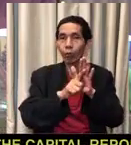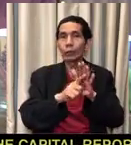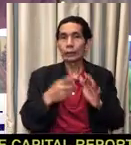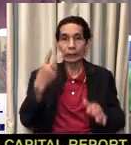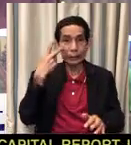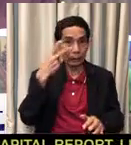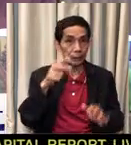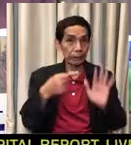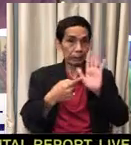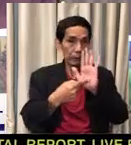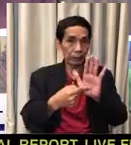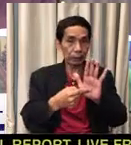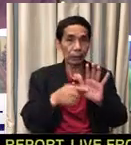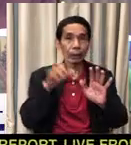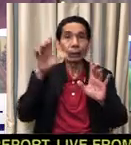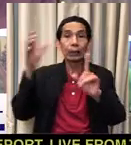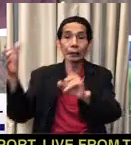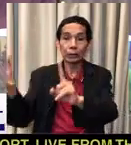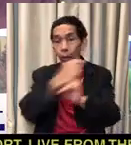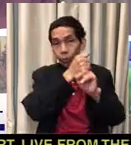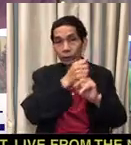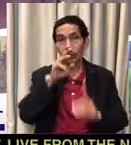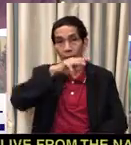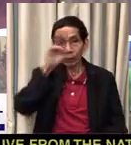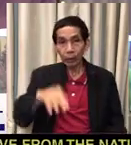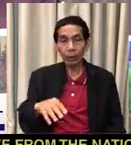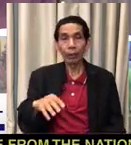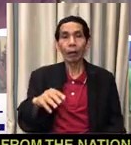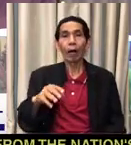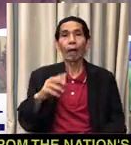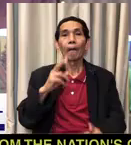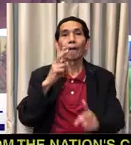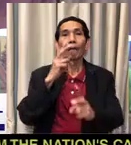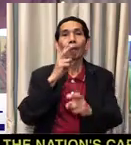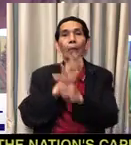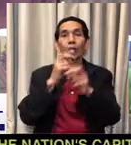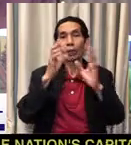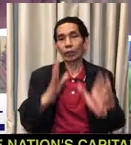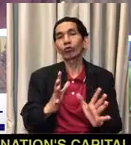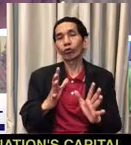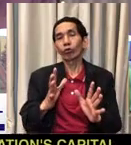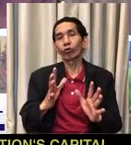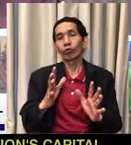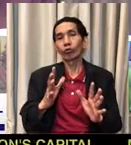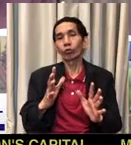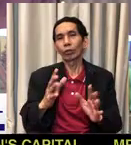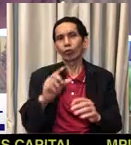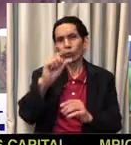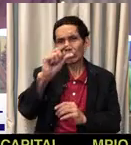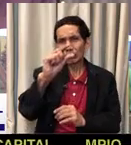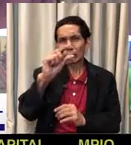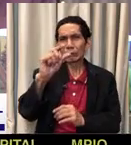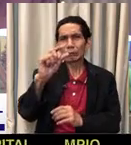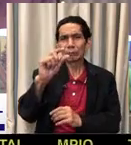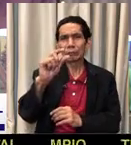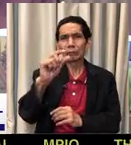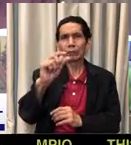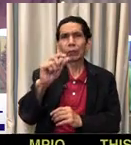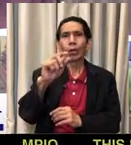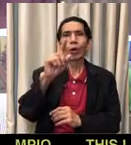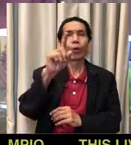Tingnan ninyo, ang nahuli sa Maynila na traffic violators. Ha? Konti lang